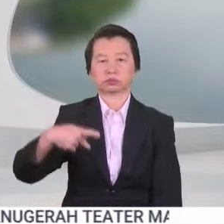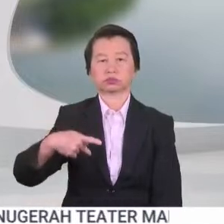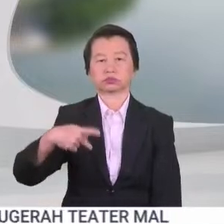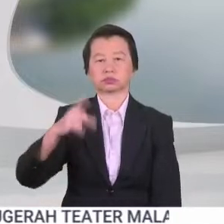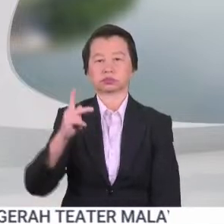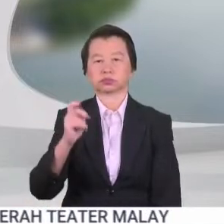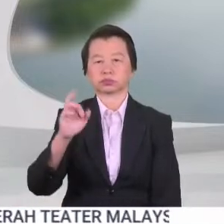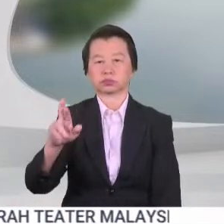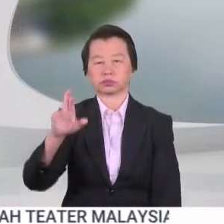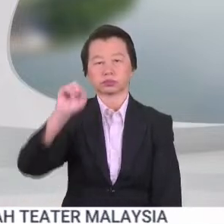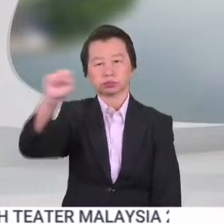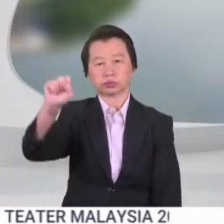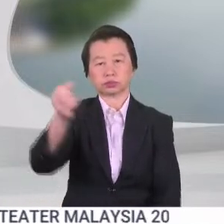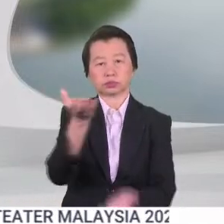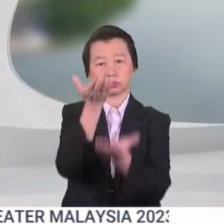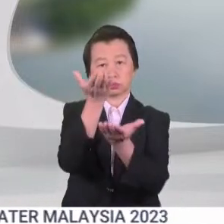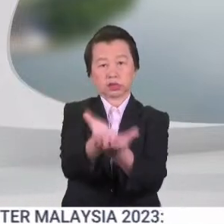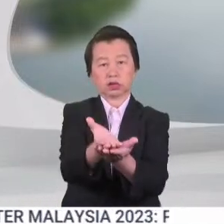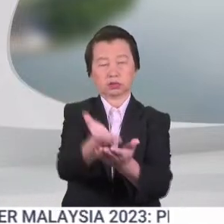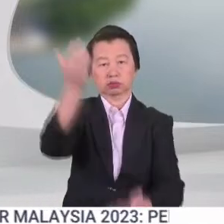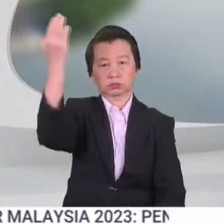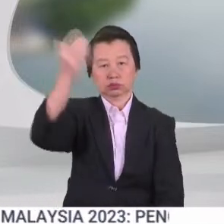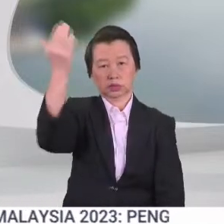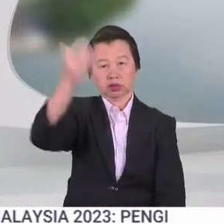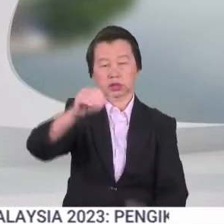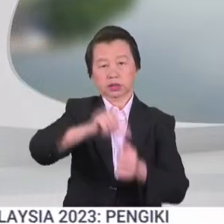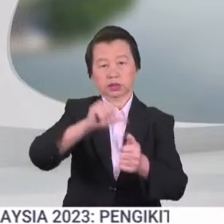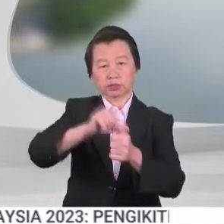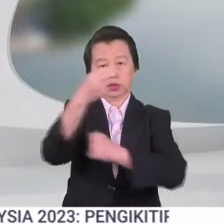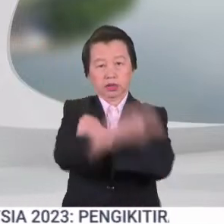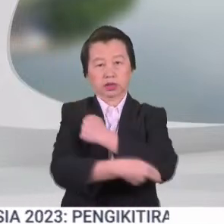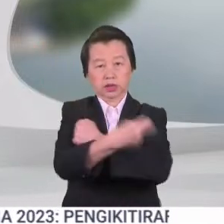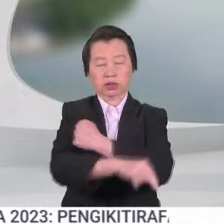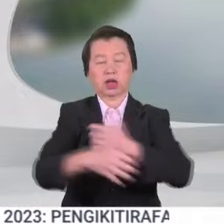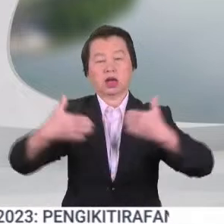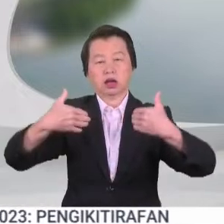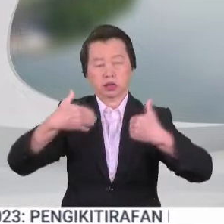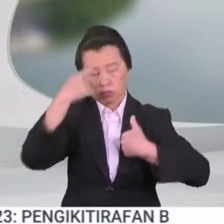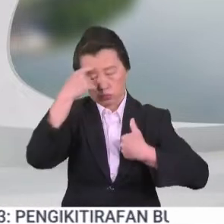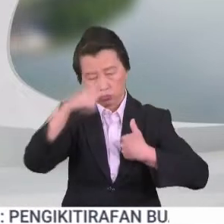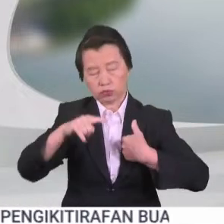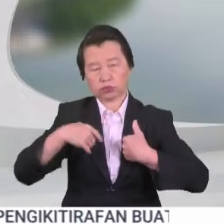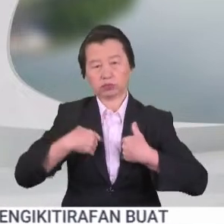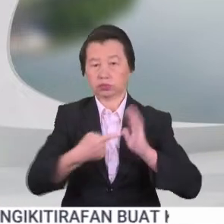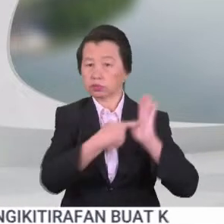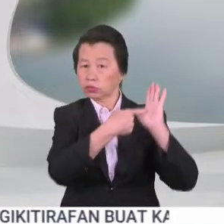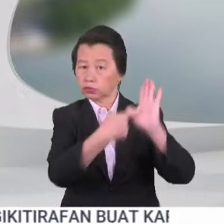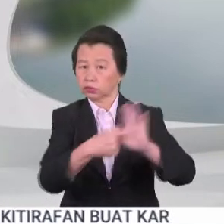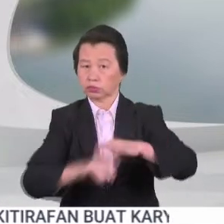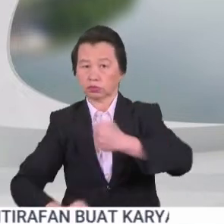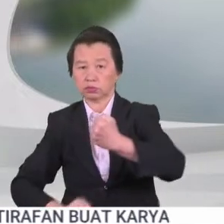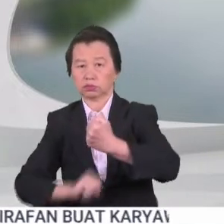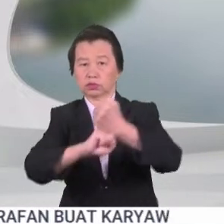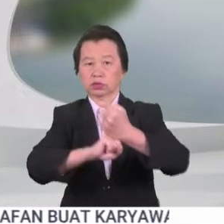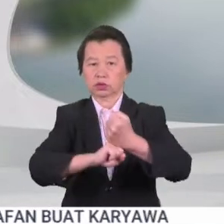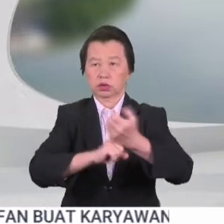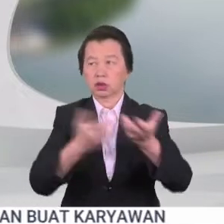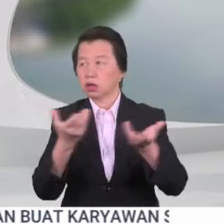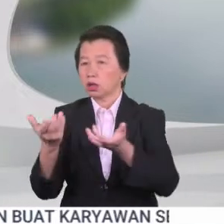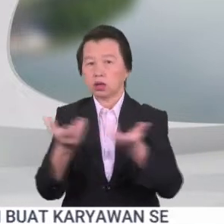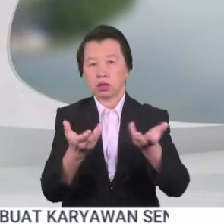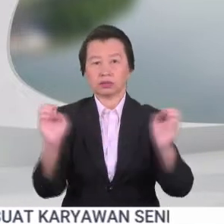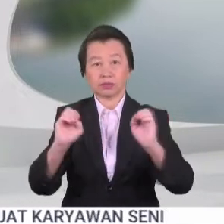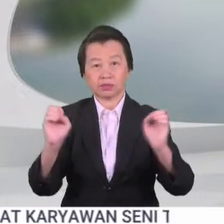PKR Sabah mencadangkan konvensyen di setiap Negeri diadakan bagi menunjukkan sokongan tidak berbela